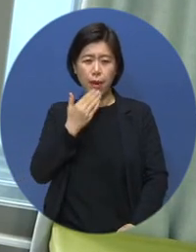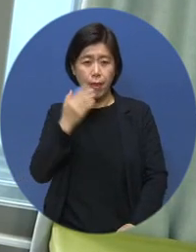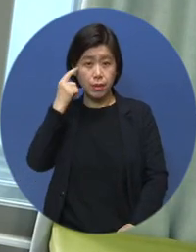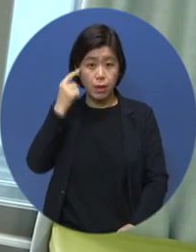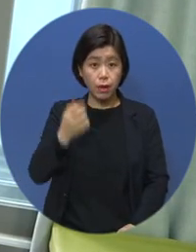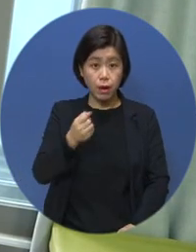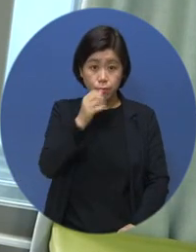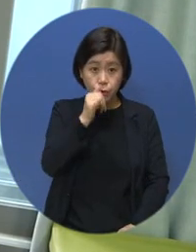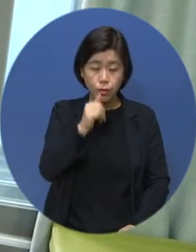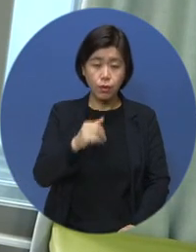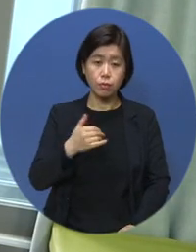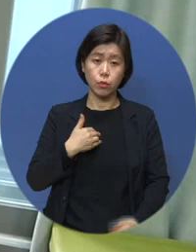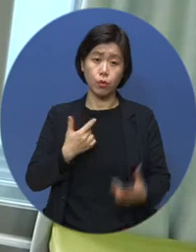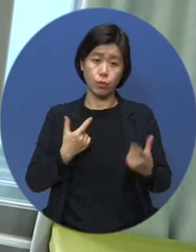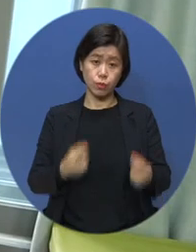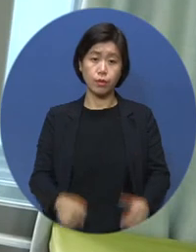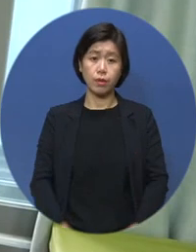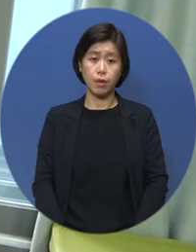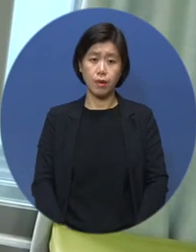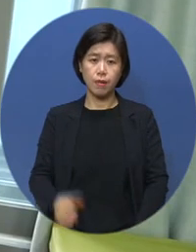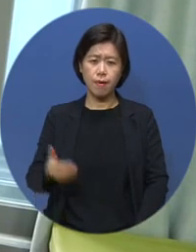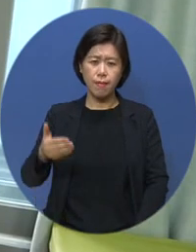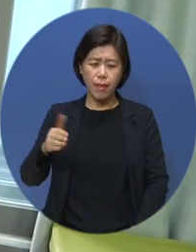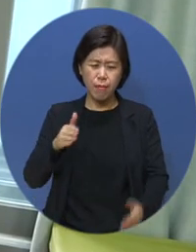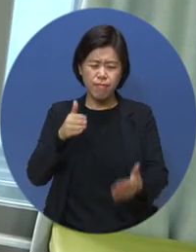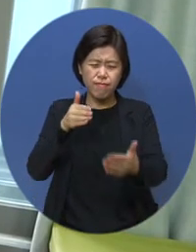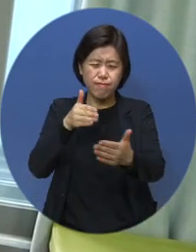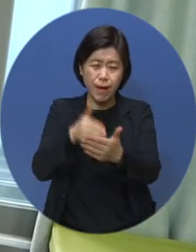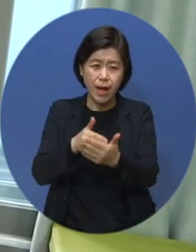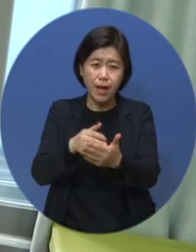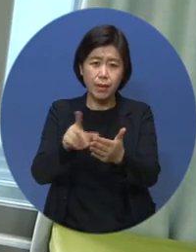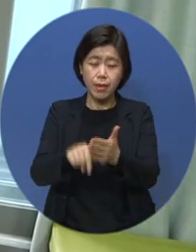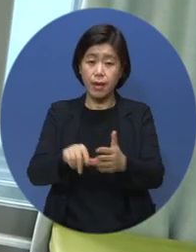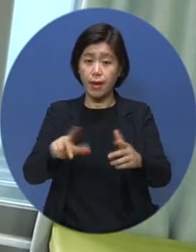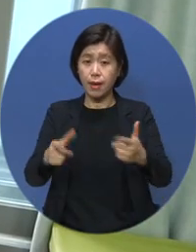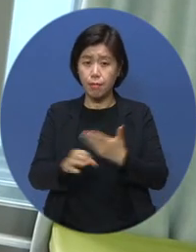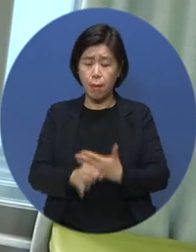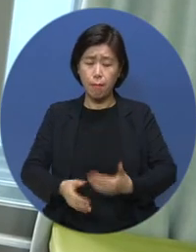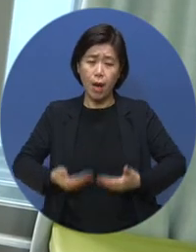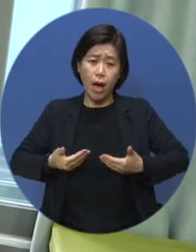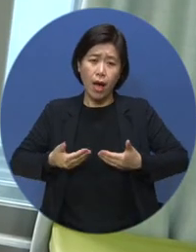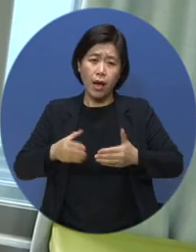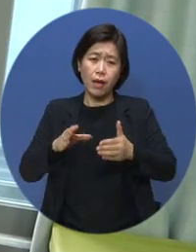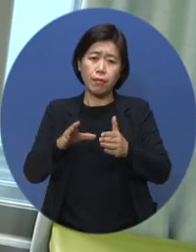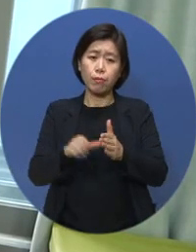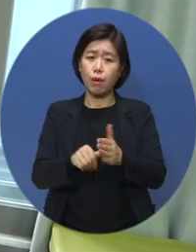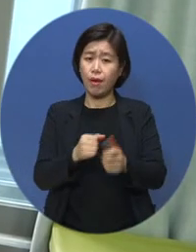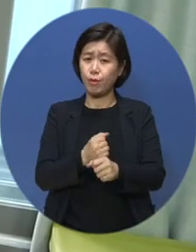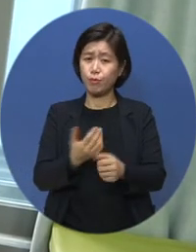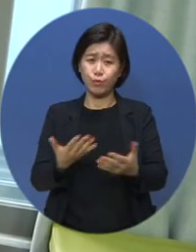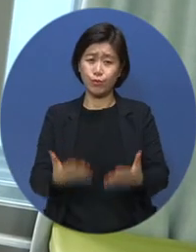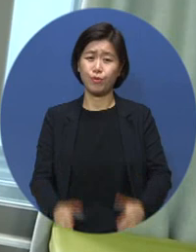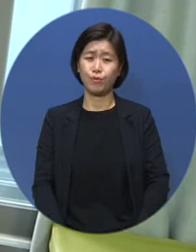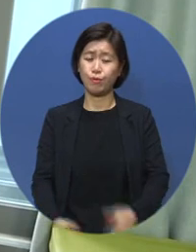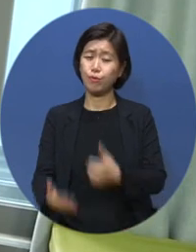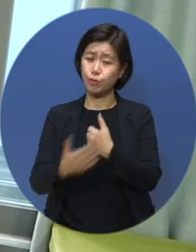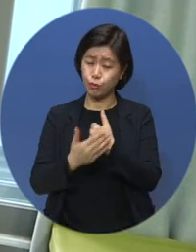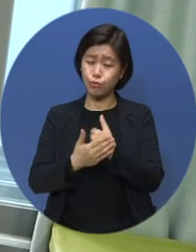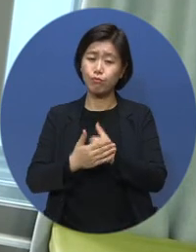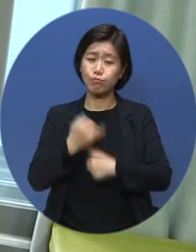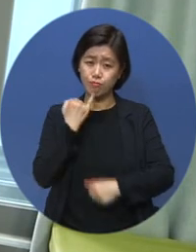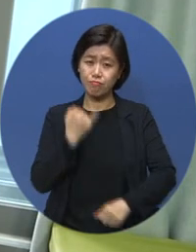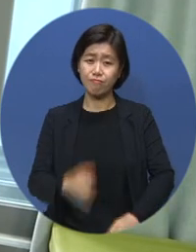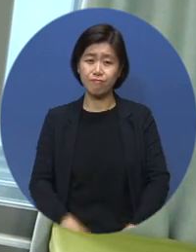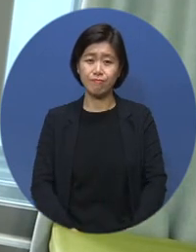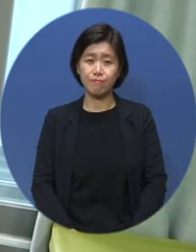당연히 그렇고 근데 이제 도저히 안 되거나 이제 시간에 쫓길 때는 어 당연히 도움 받아야죠